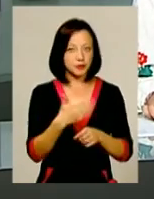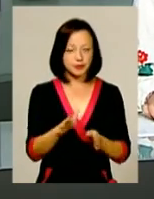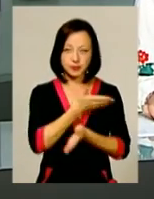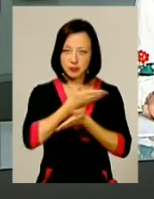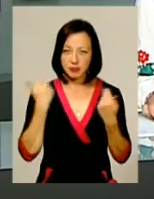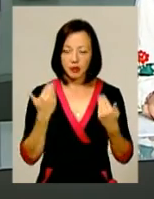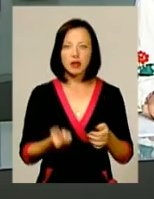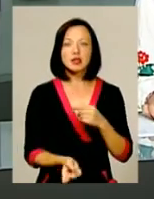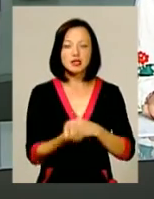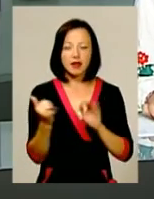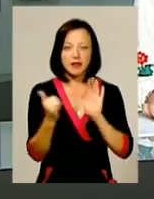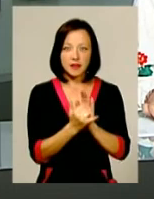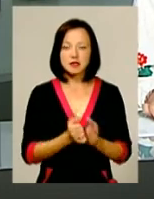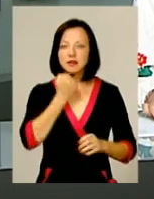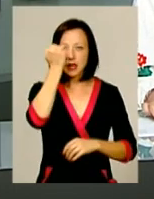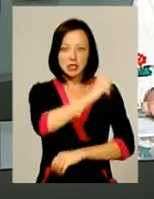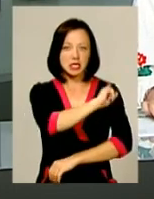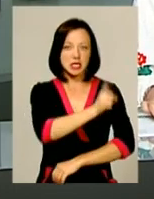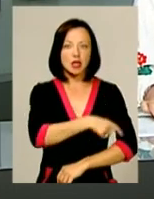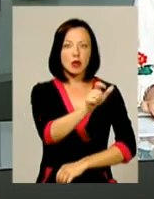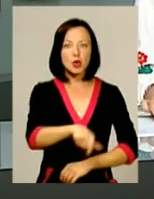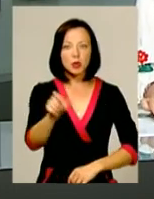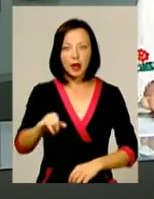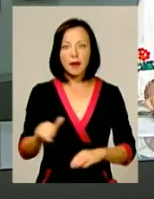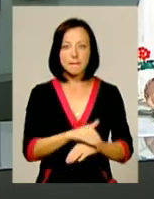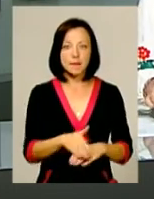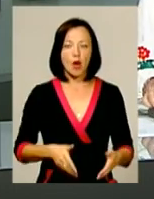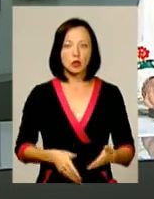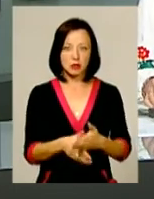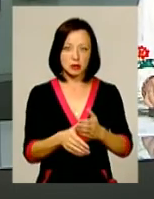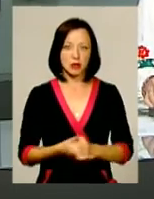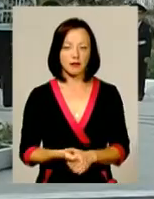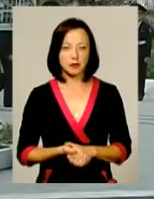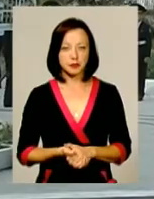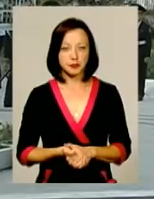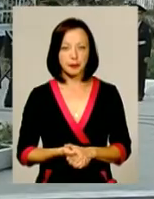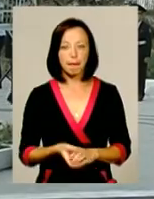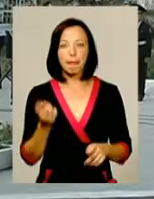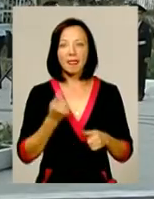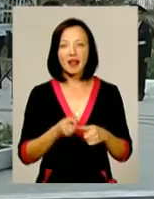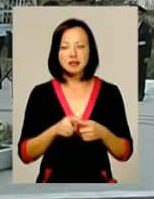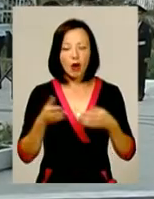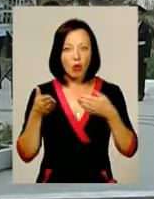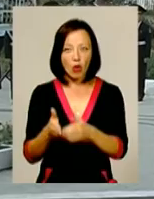виділяла. Він з'явився завдяки силам громади та благодійників. Це околиця городка, площа